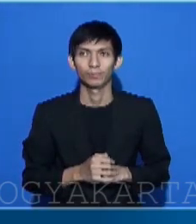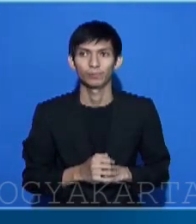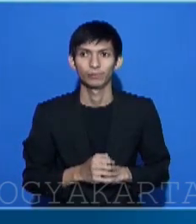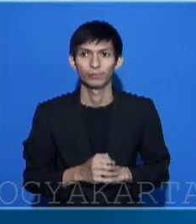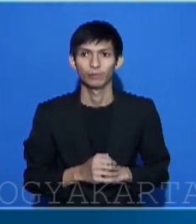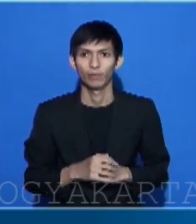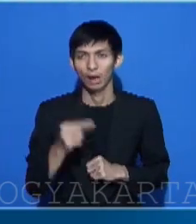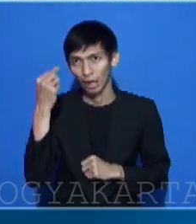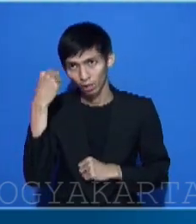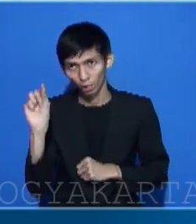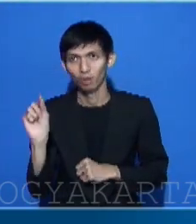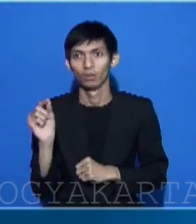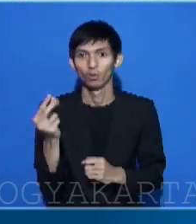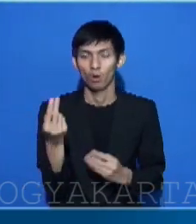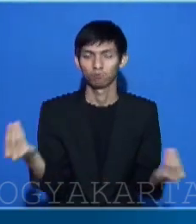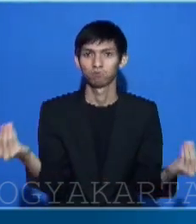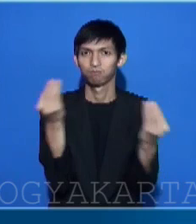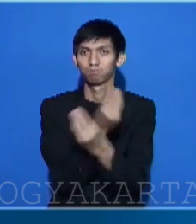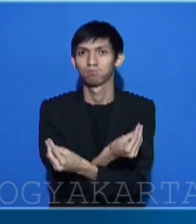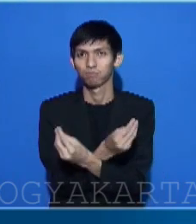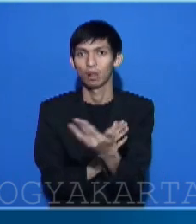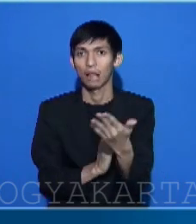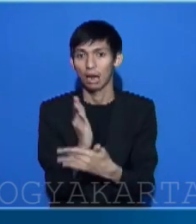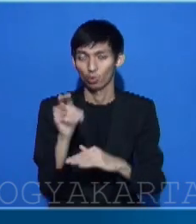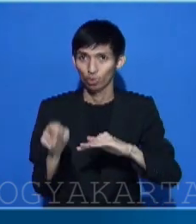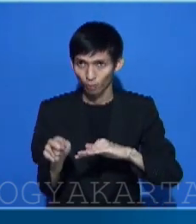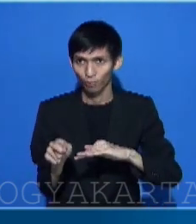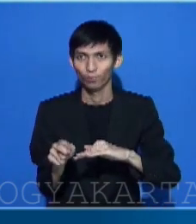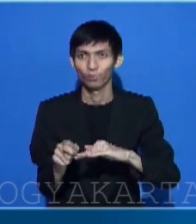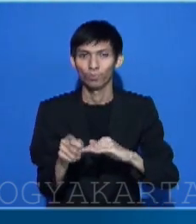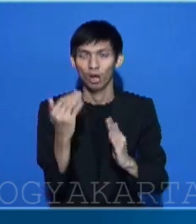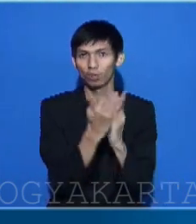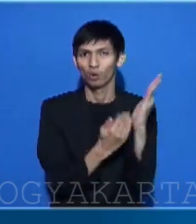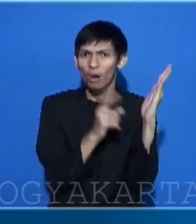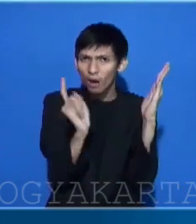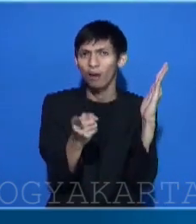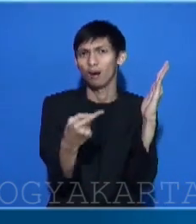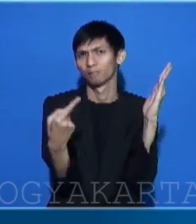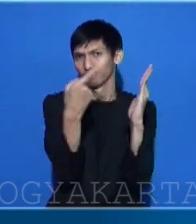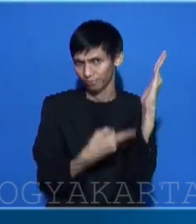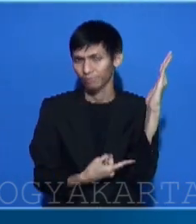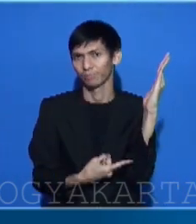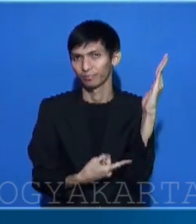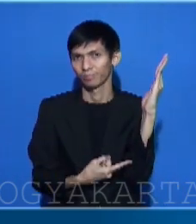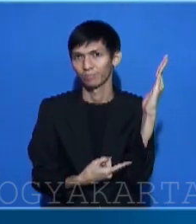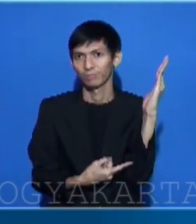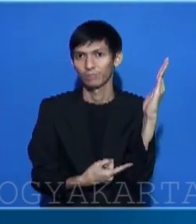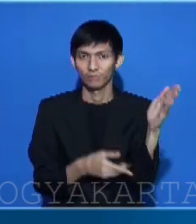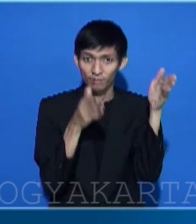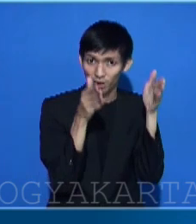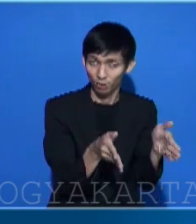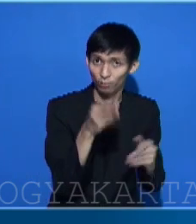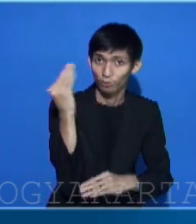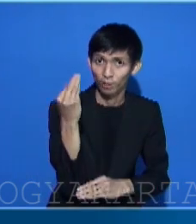pasal 288 ayat 1 Undang-Undang Pengembangan dan Penguatan Sektor Keuangan bagi pelaku sektor pariwisata. UU